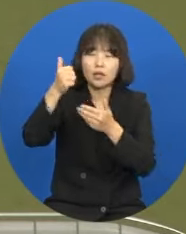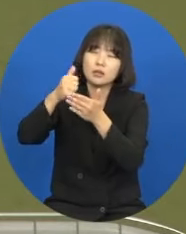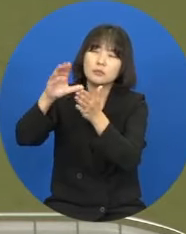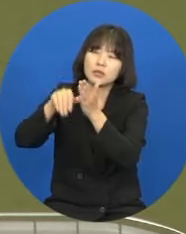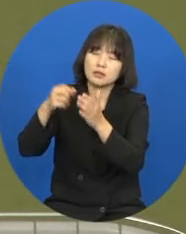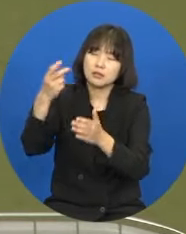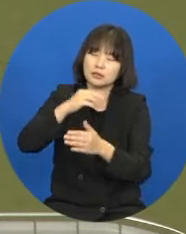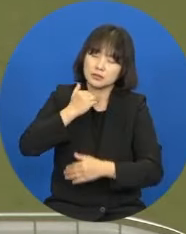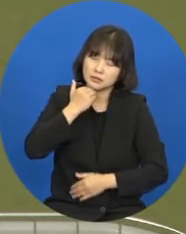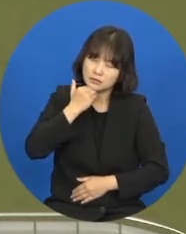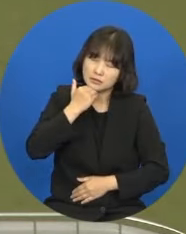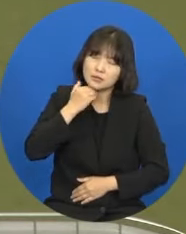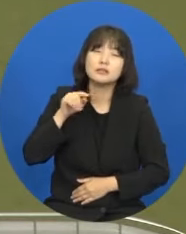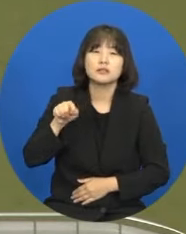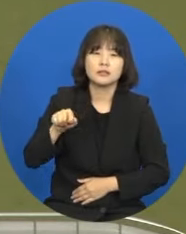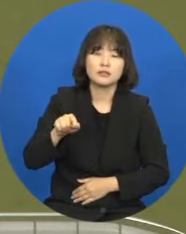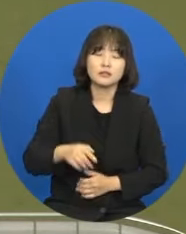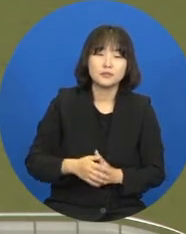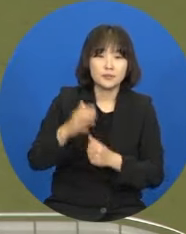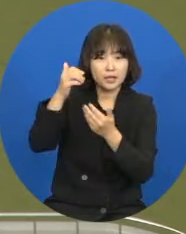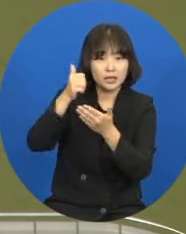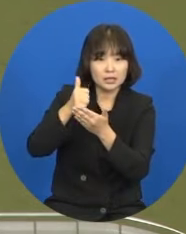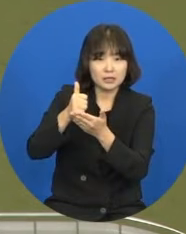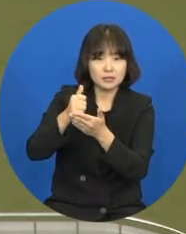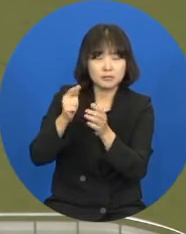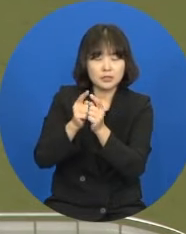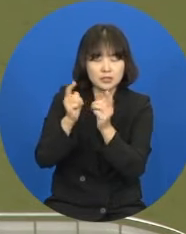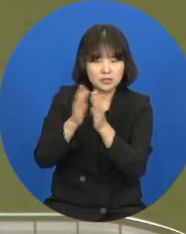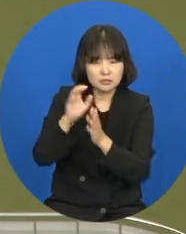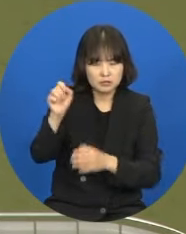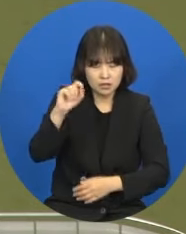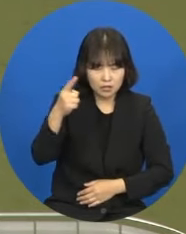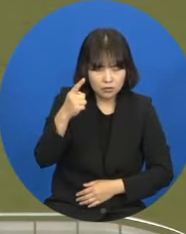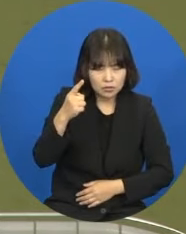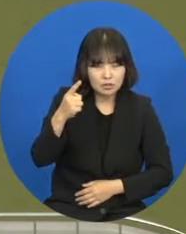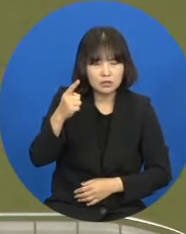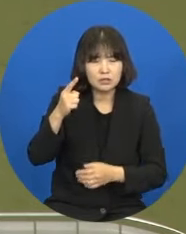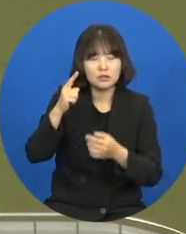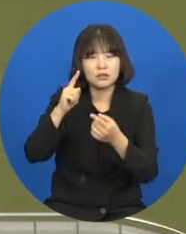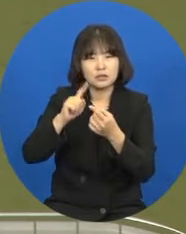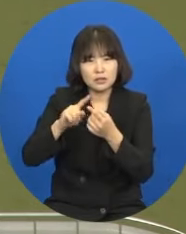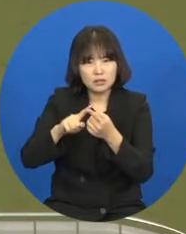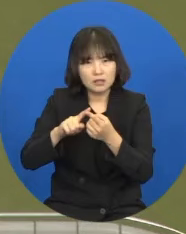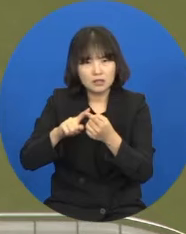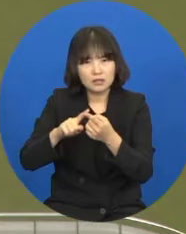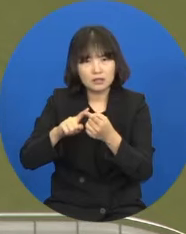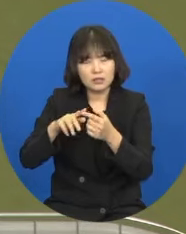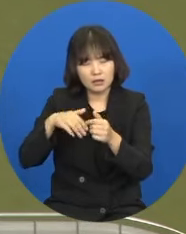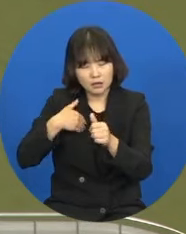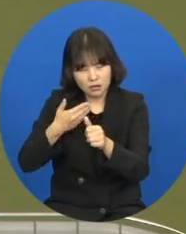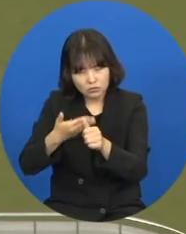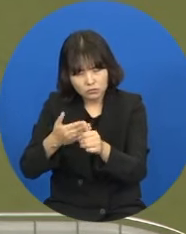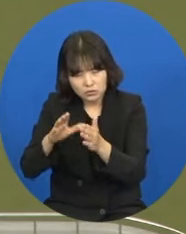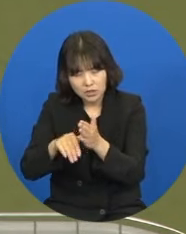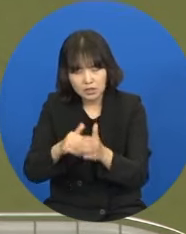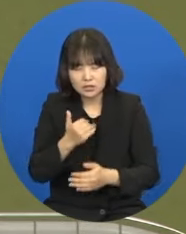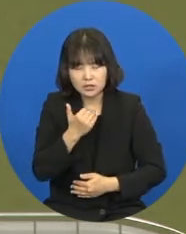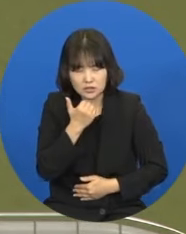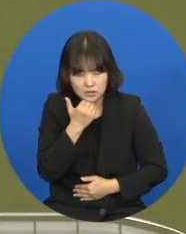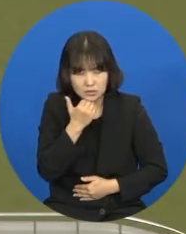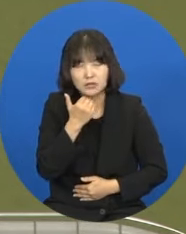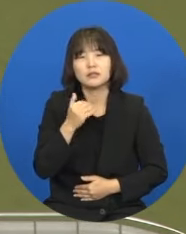기다립니다 하나님이 직접 그 사회를 다칠 그때를 기다리고 기다리고 신뢰하며